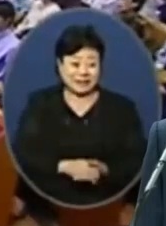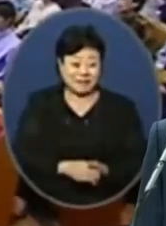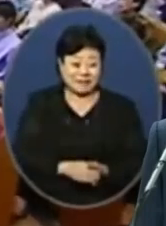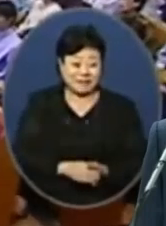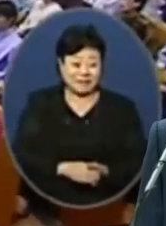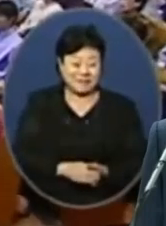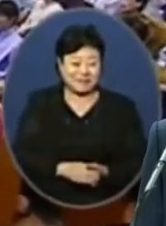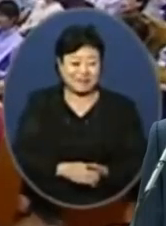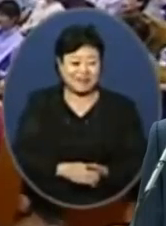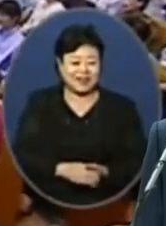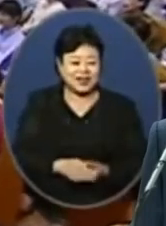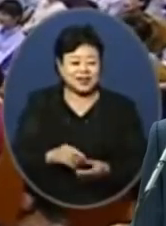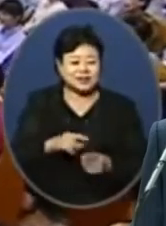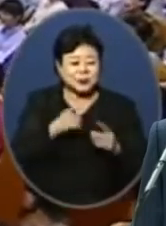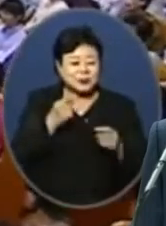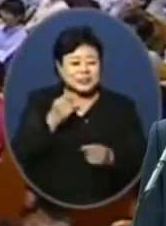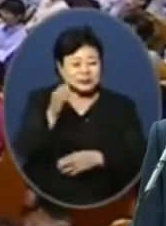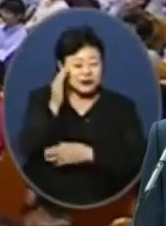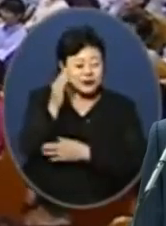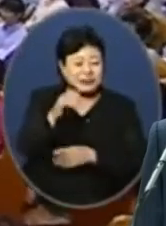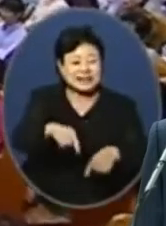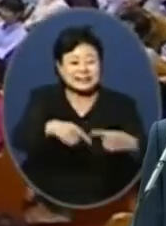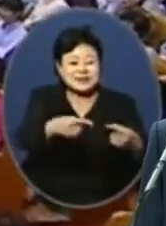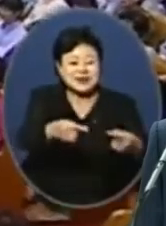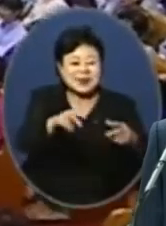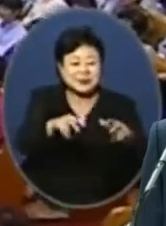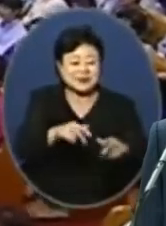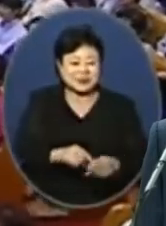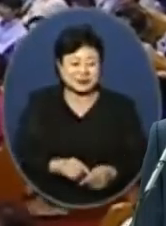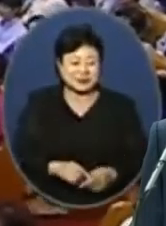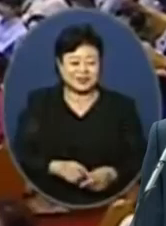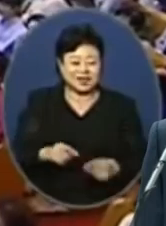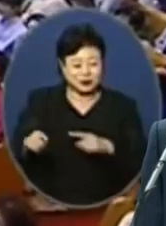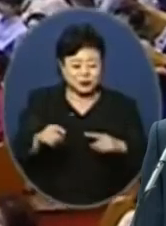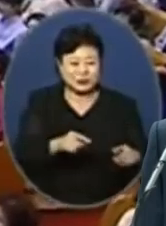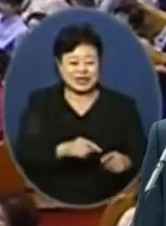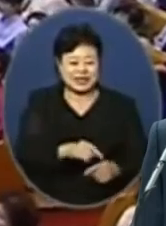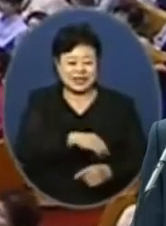그래서 내가 집회할 때 참석도 하고 이번에는 주최자가 되어서